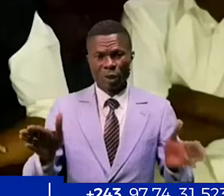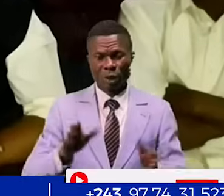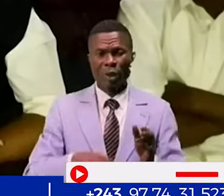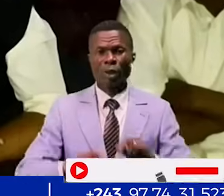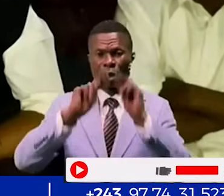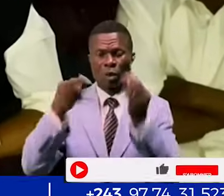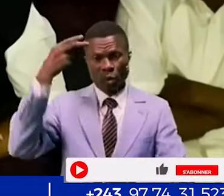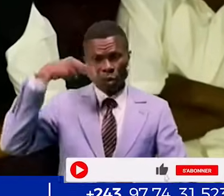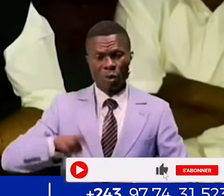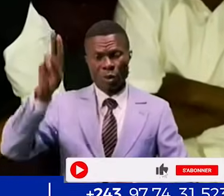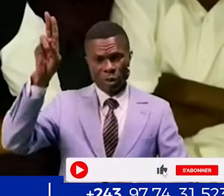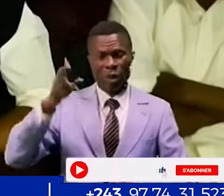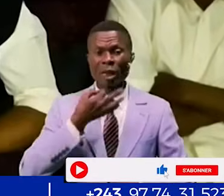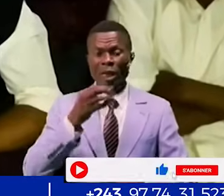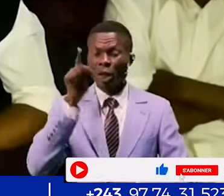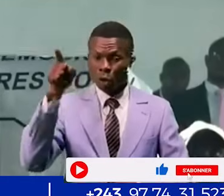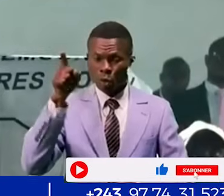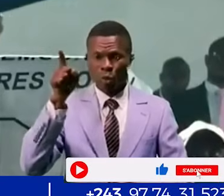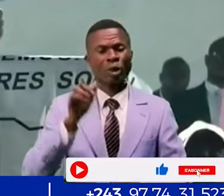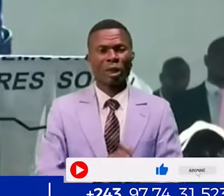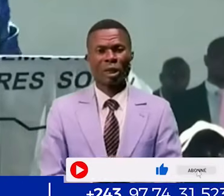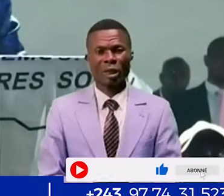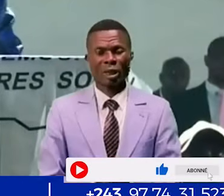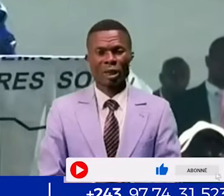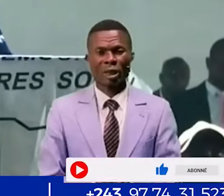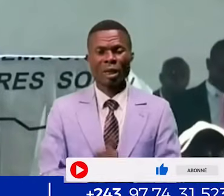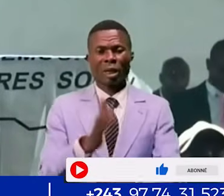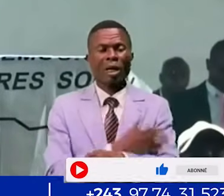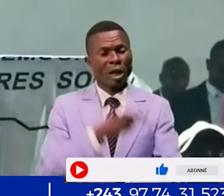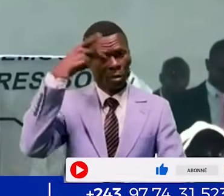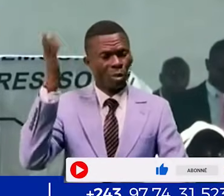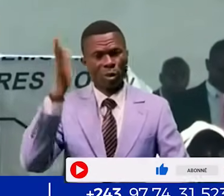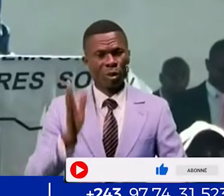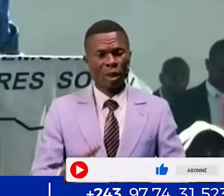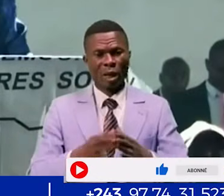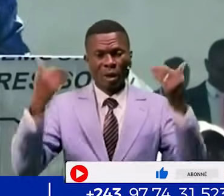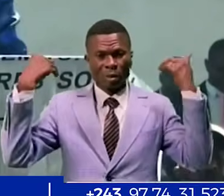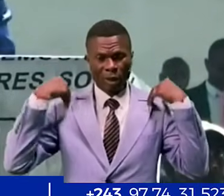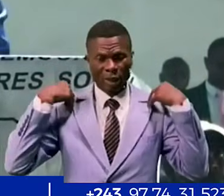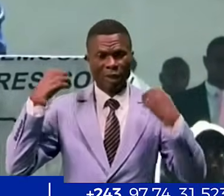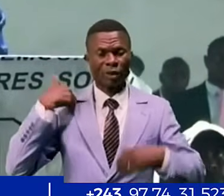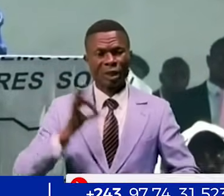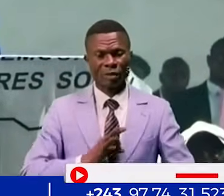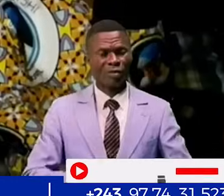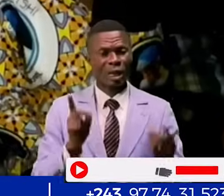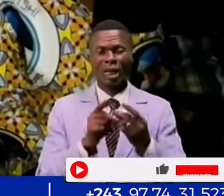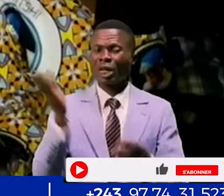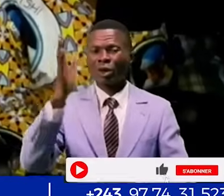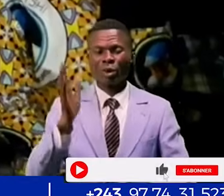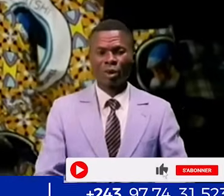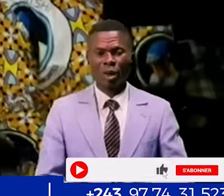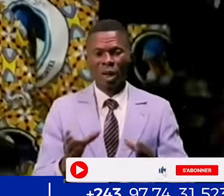de l'UDPS précise que ce dernier n'a jamais eu un problème politique avec le chef de l'État Félix-Antoine Tshisekedi,